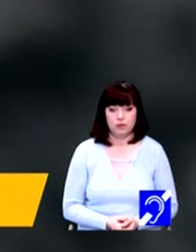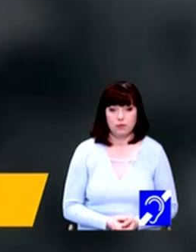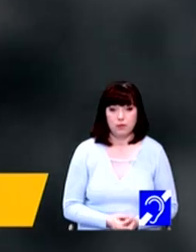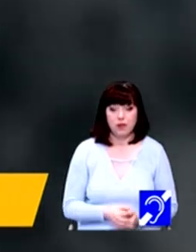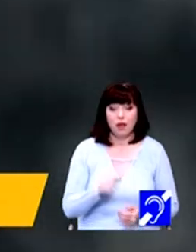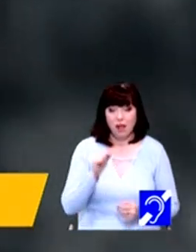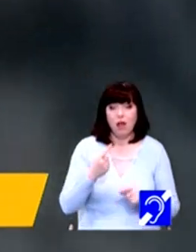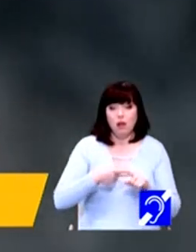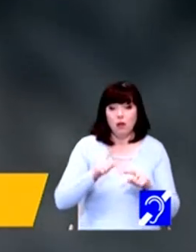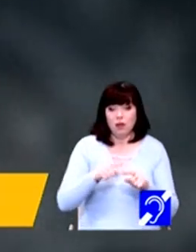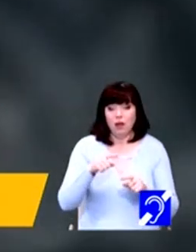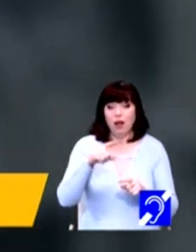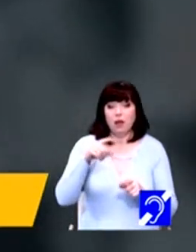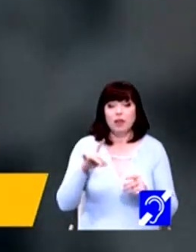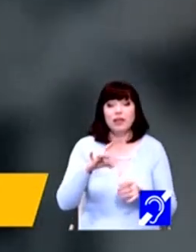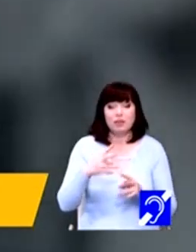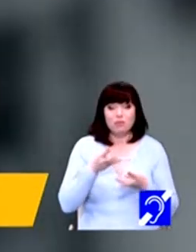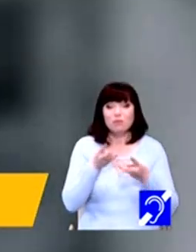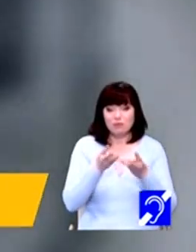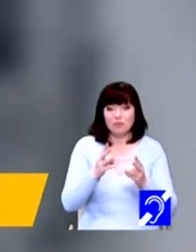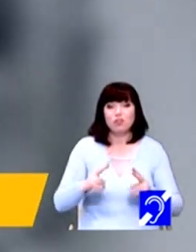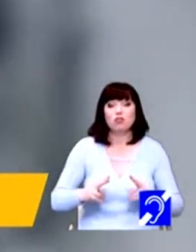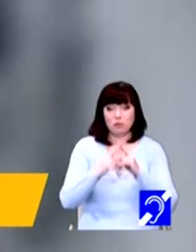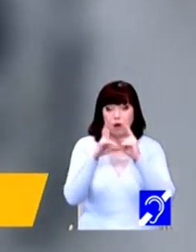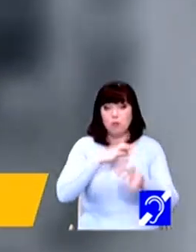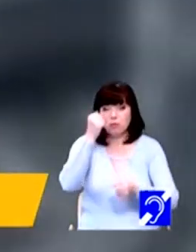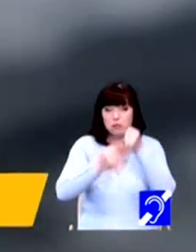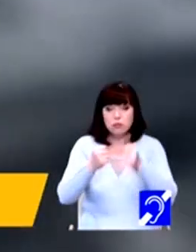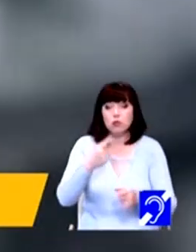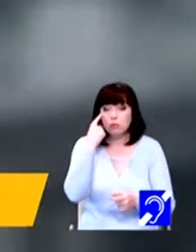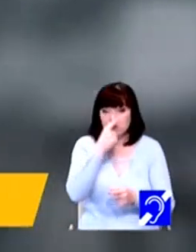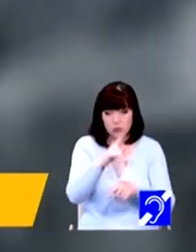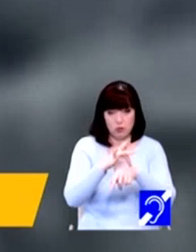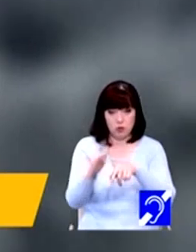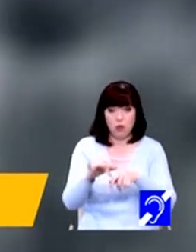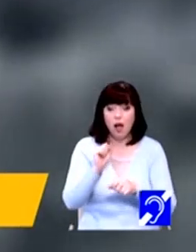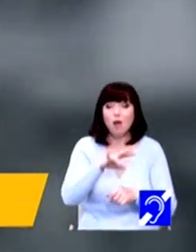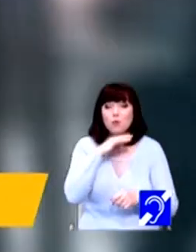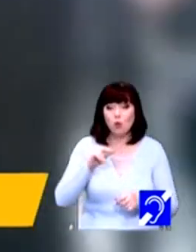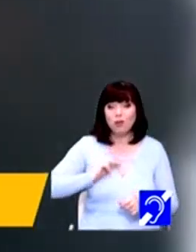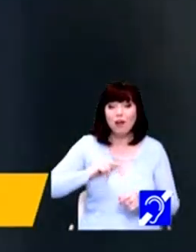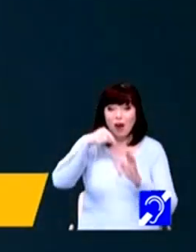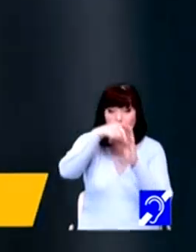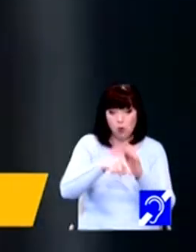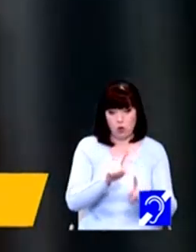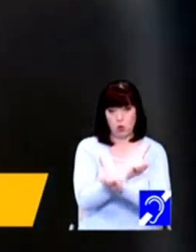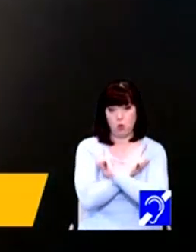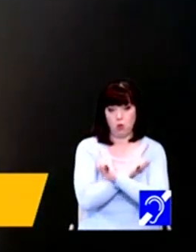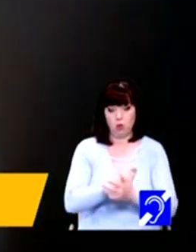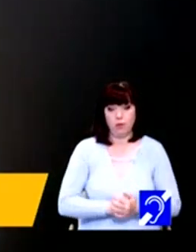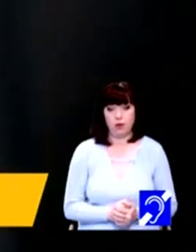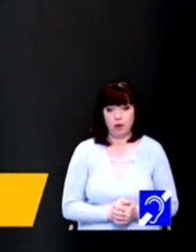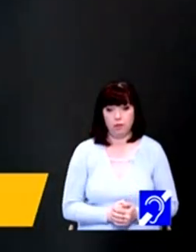În Ahtârka, termocentrala din localitate a fost bombardată până a fost distrusă, iar mai mulți angajați au murit. Teți